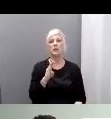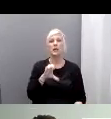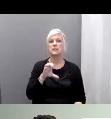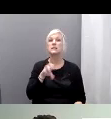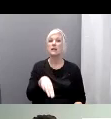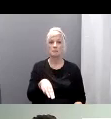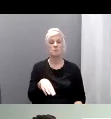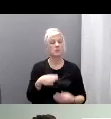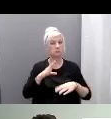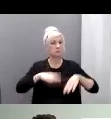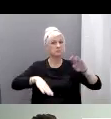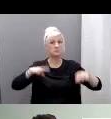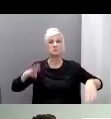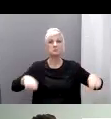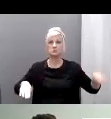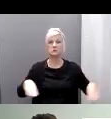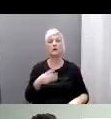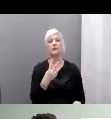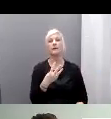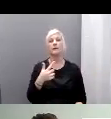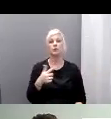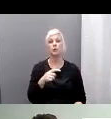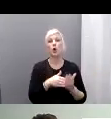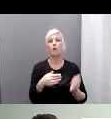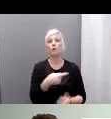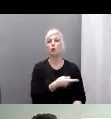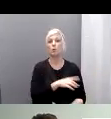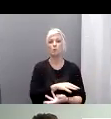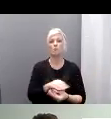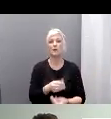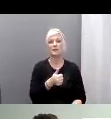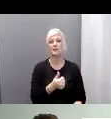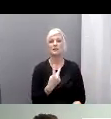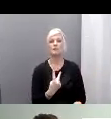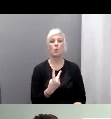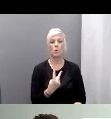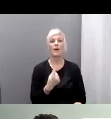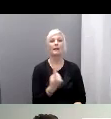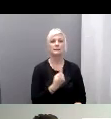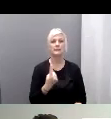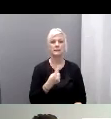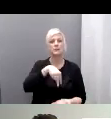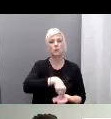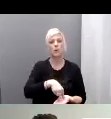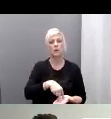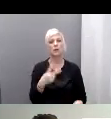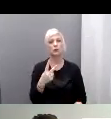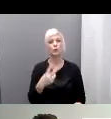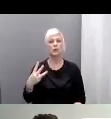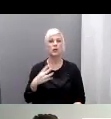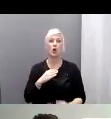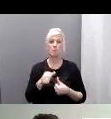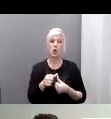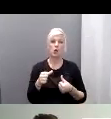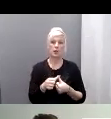Och 37 av dem var ensamstående, 23 hade partners och 12 hade barn. Och de bor runt om i Sverige